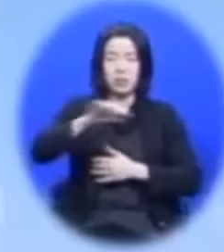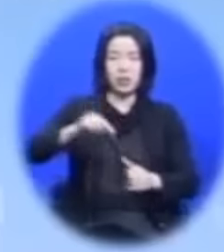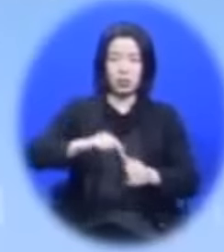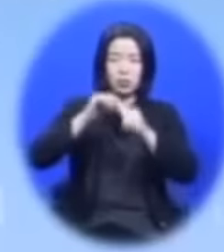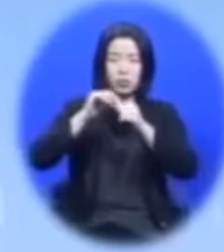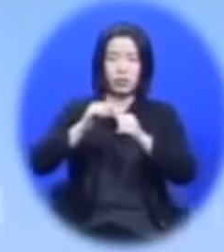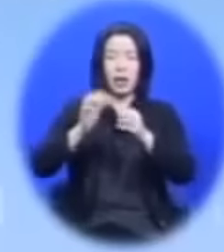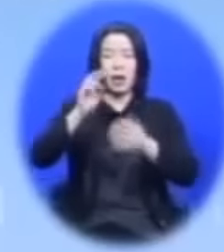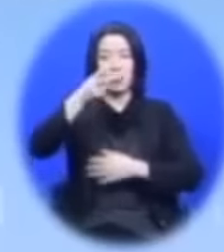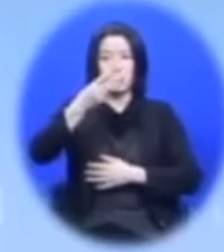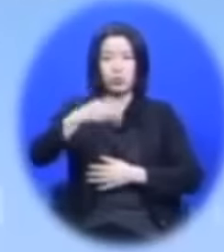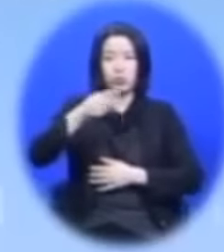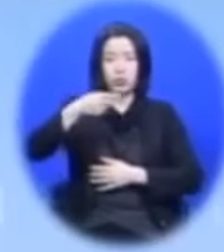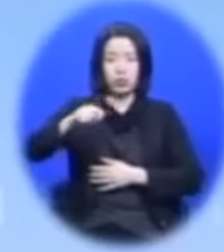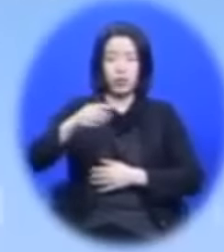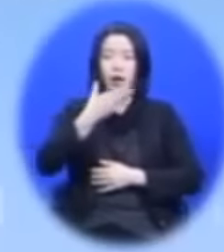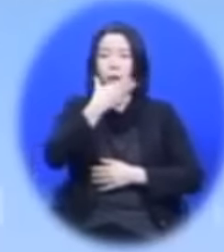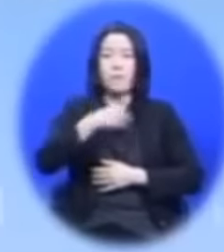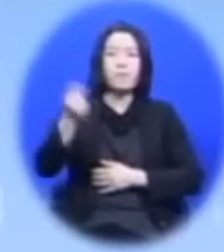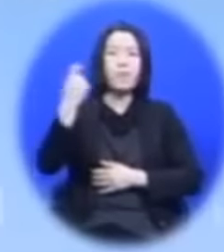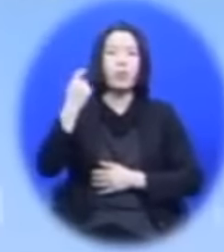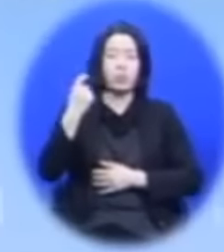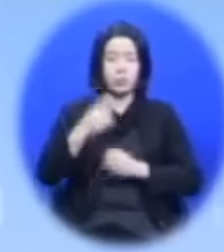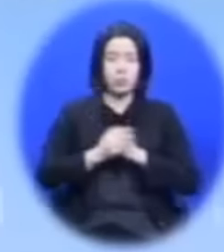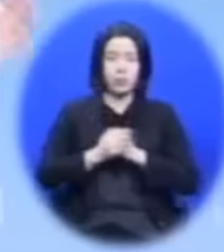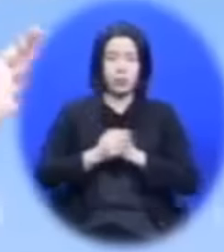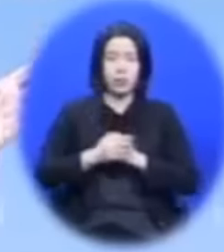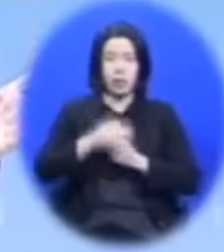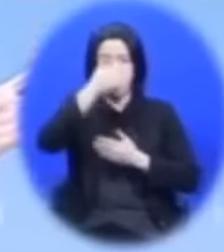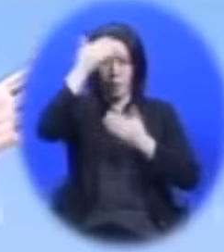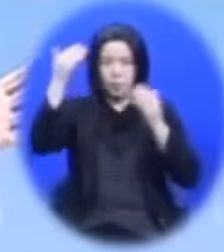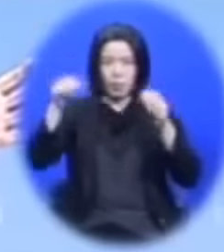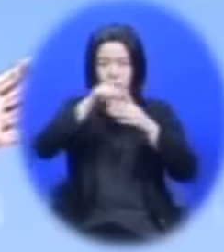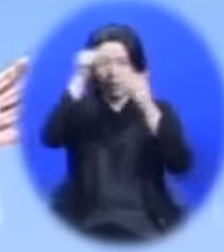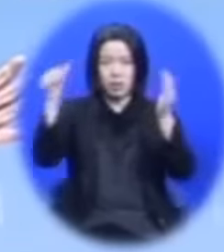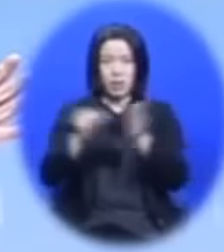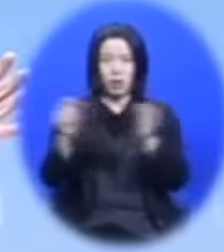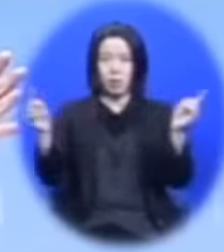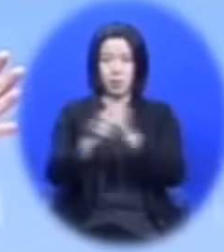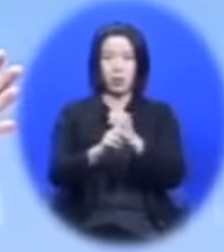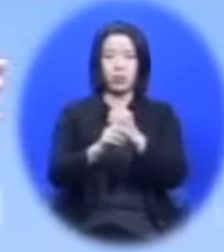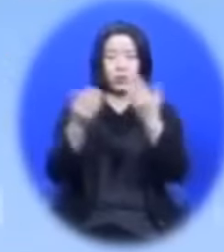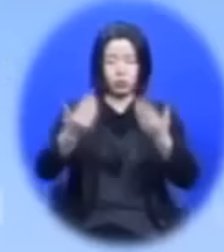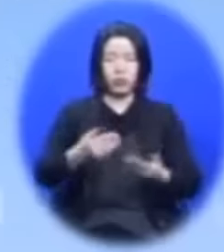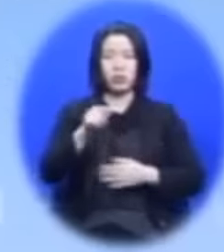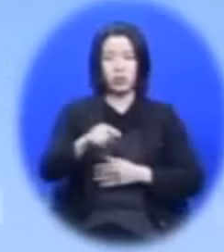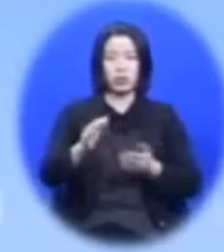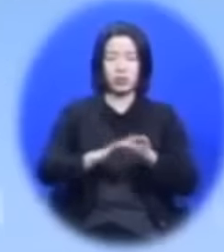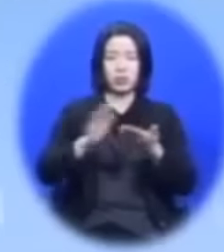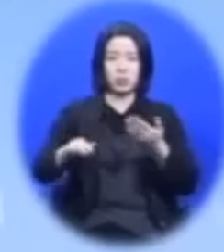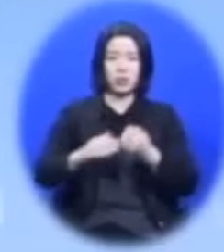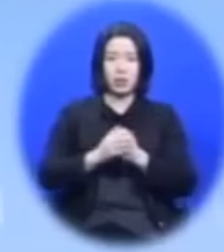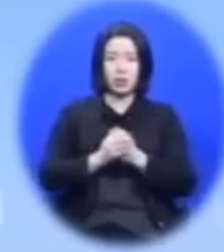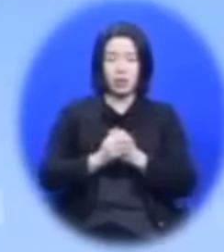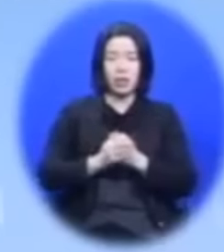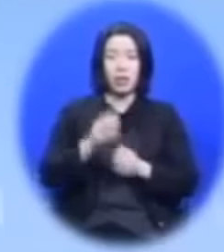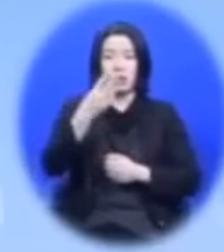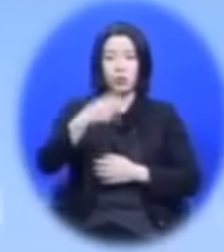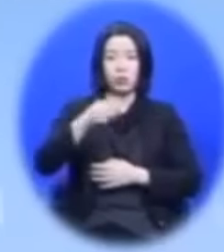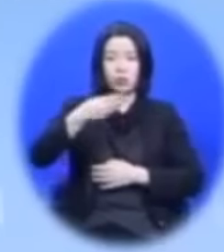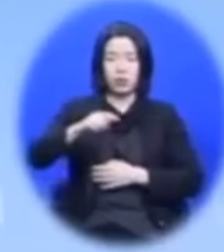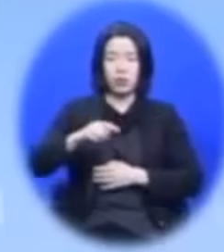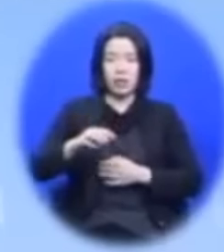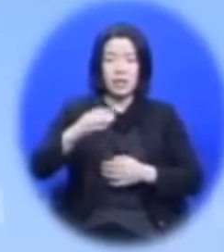마틴 루터에게는 복음이었어요. 인생을 바꾸는 것이었어요. 마틴 루터는 의인은